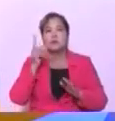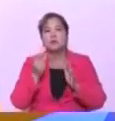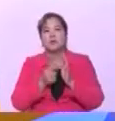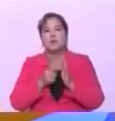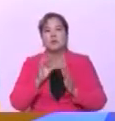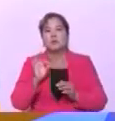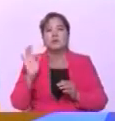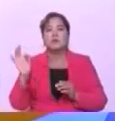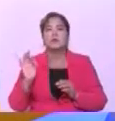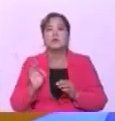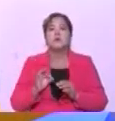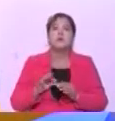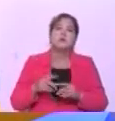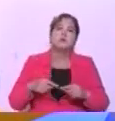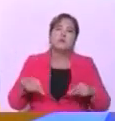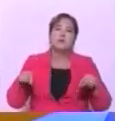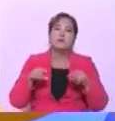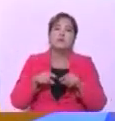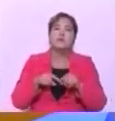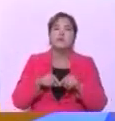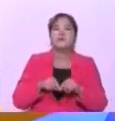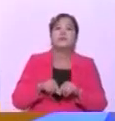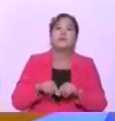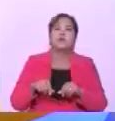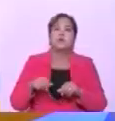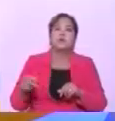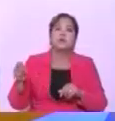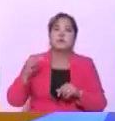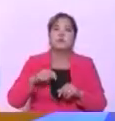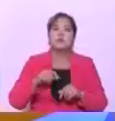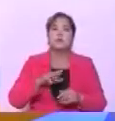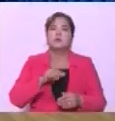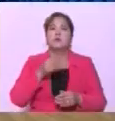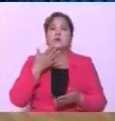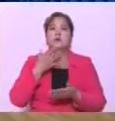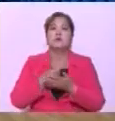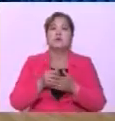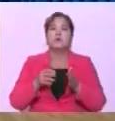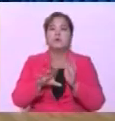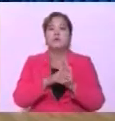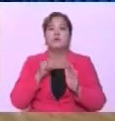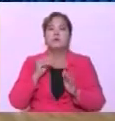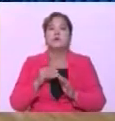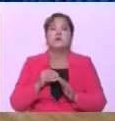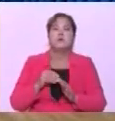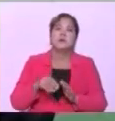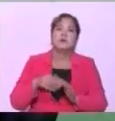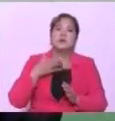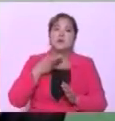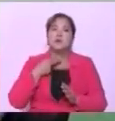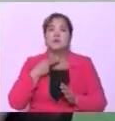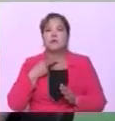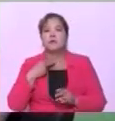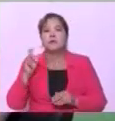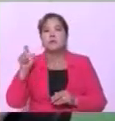трудятся в производственных учреждениях спозаранку приехали сюда и делают свой выбор среди голосующих есть работники то